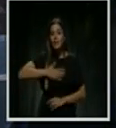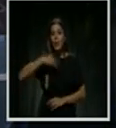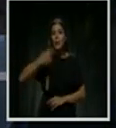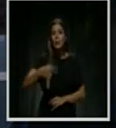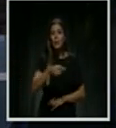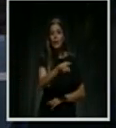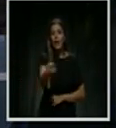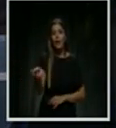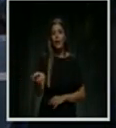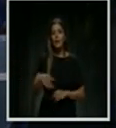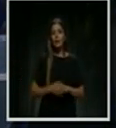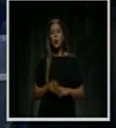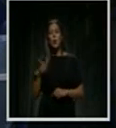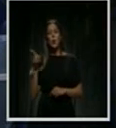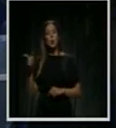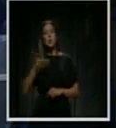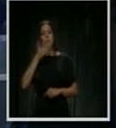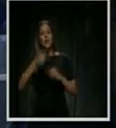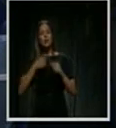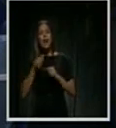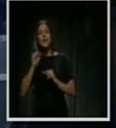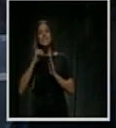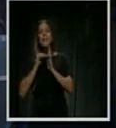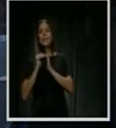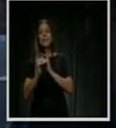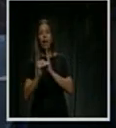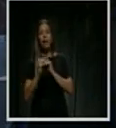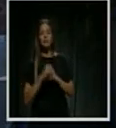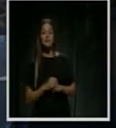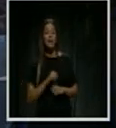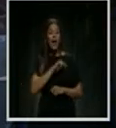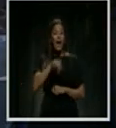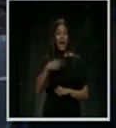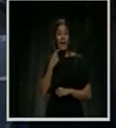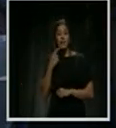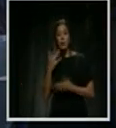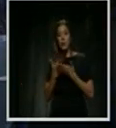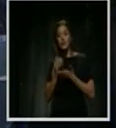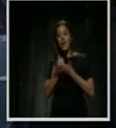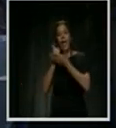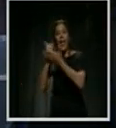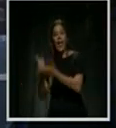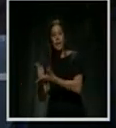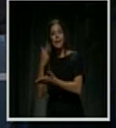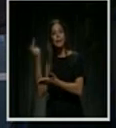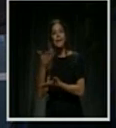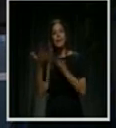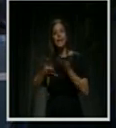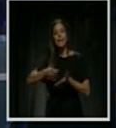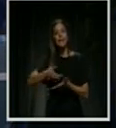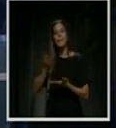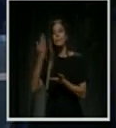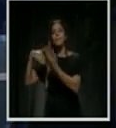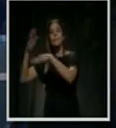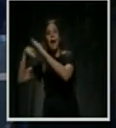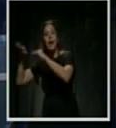semma stabbilità. Taf kemm ikun ngħidulu biex jagħmel skemi imma wkoll biex jgħin lill-importaturi u l-esportaturi waħda mill-proposti tagħna ma